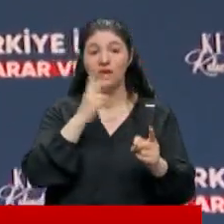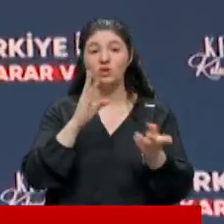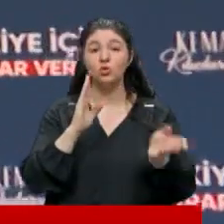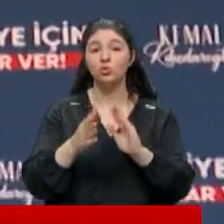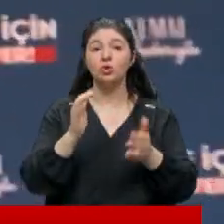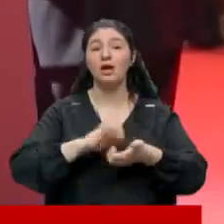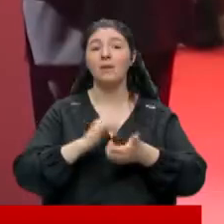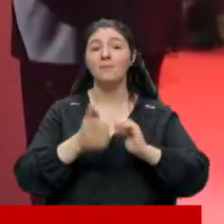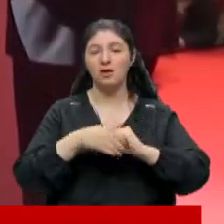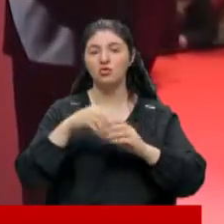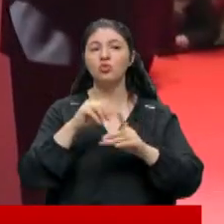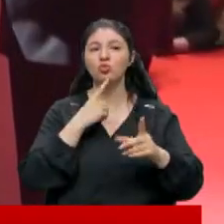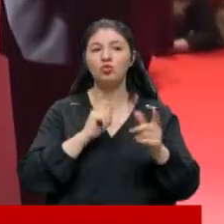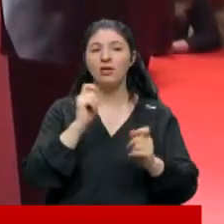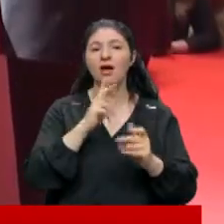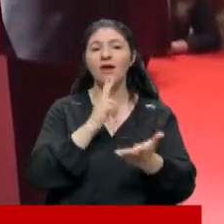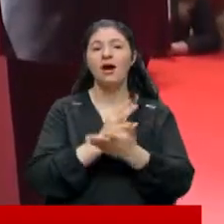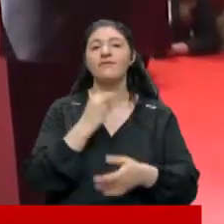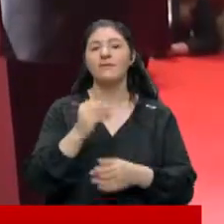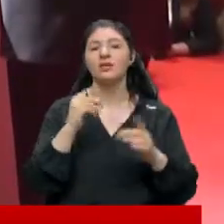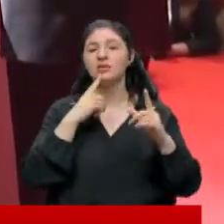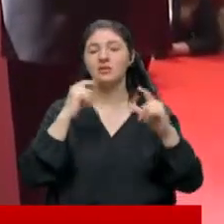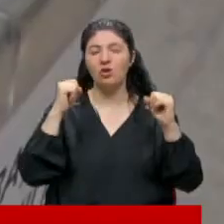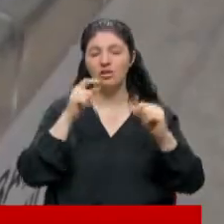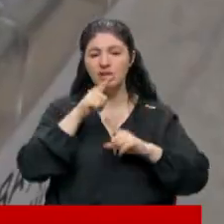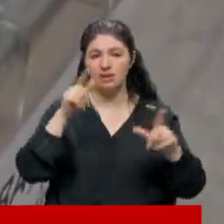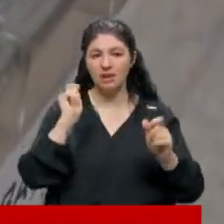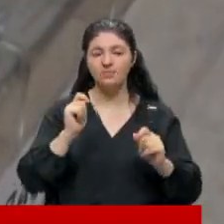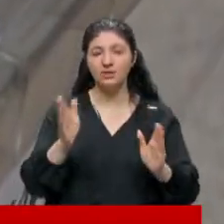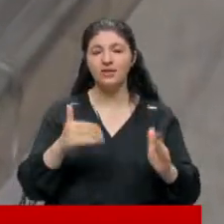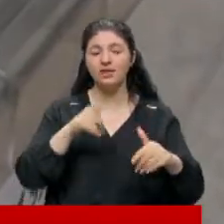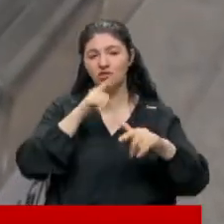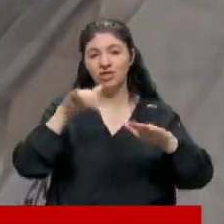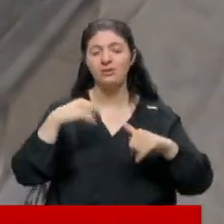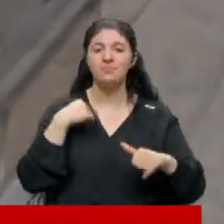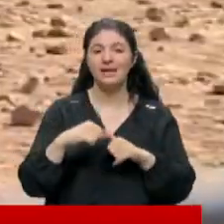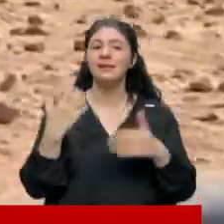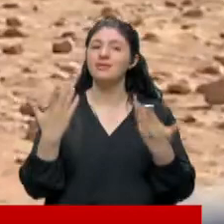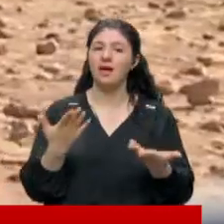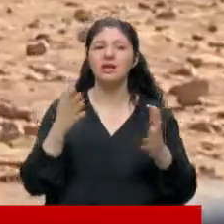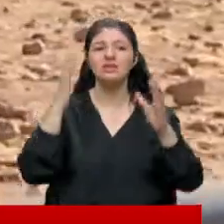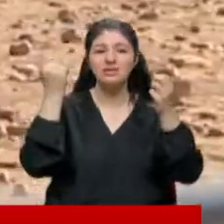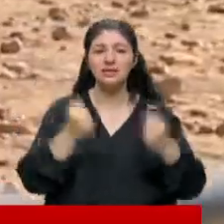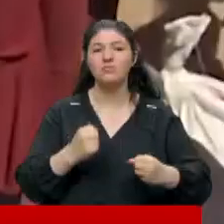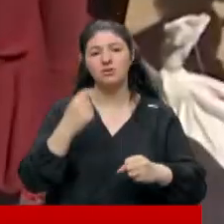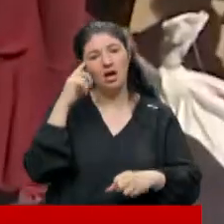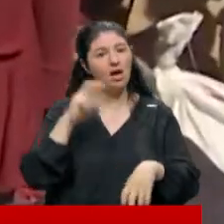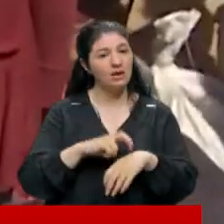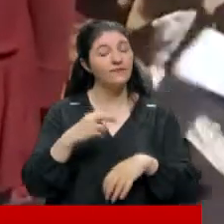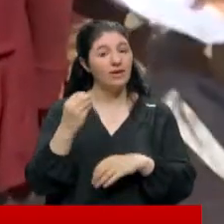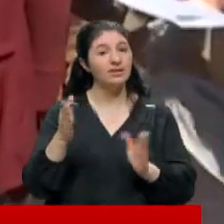İkinci tur kampanyası için kullanılan karar ver sloganıyla seslendi. Sandık çağrısında bir kez daha sığınmacıları